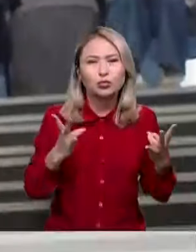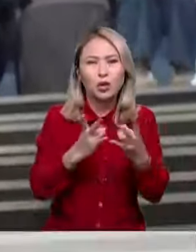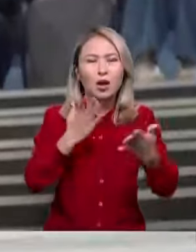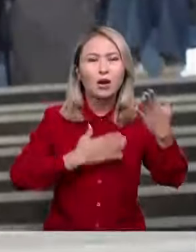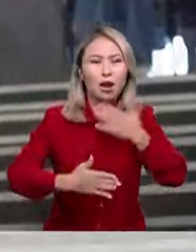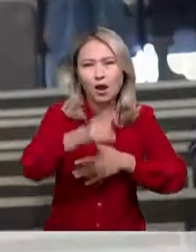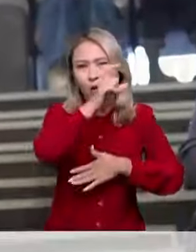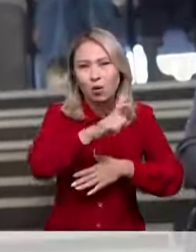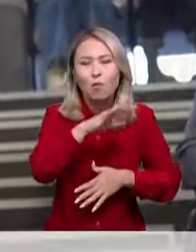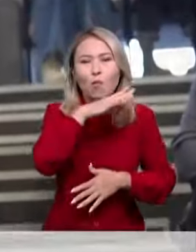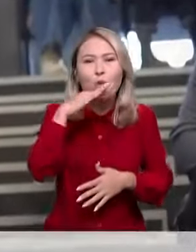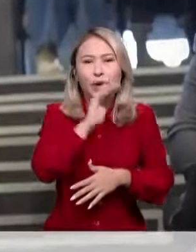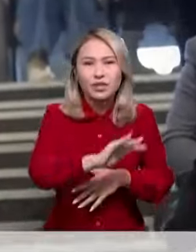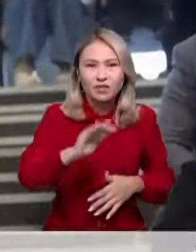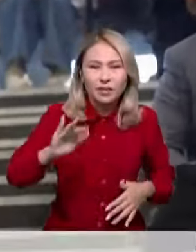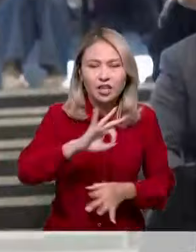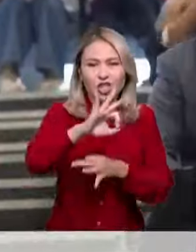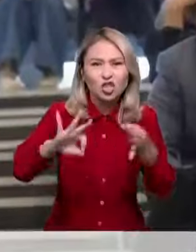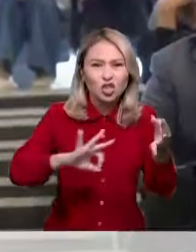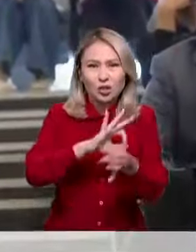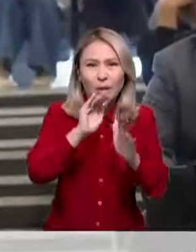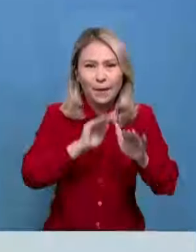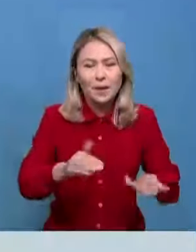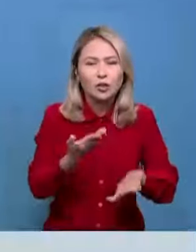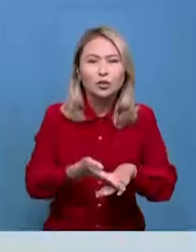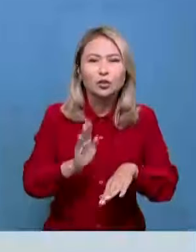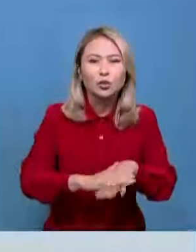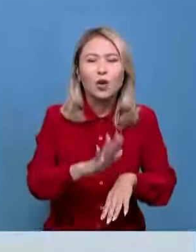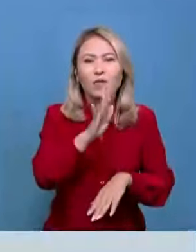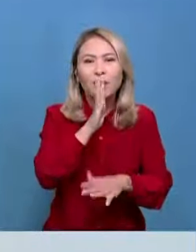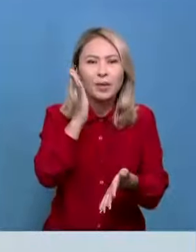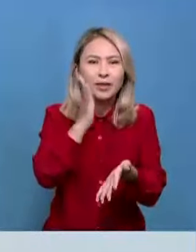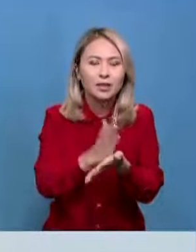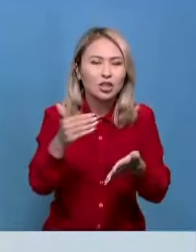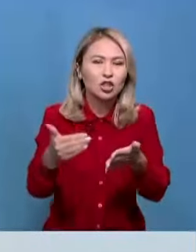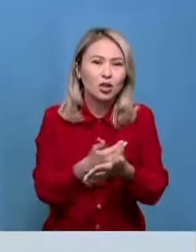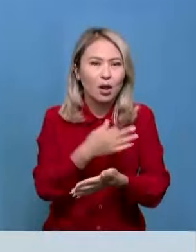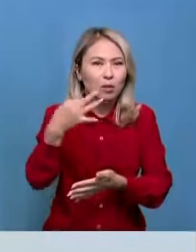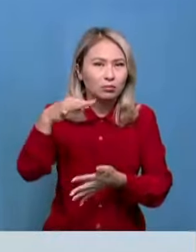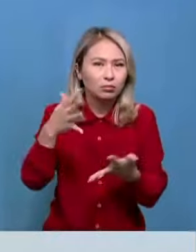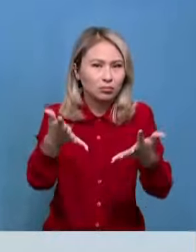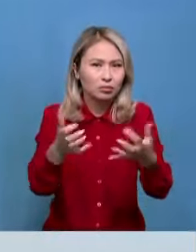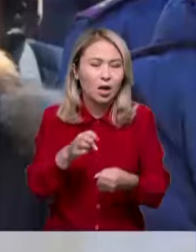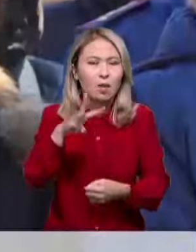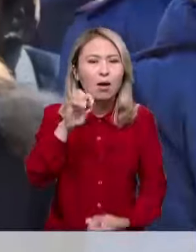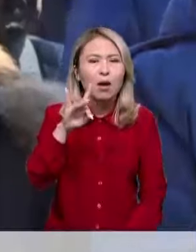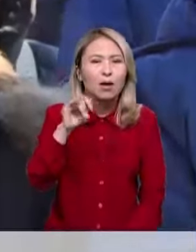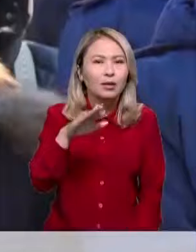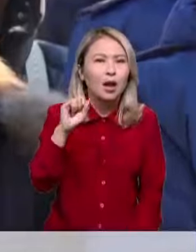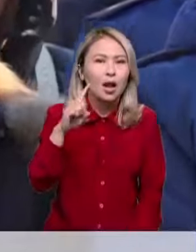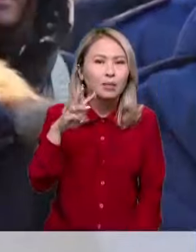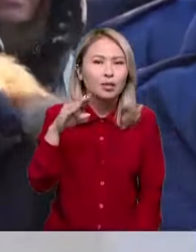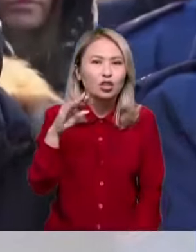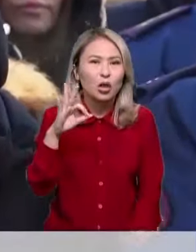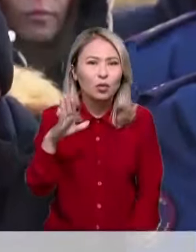жатқандардың қатарында көпбалалы аналар, жетім балалар мен қиындыққа тап болған жандар бар. Жаңа пәтер кілттерін облыс әкімі Марат Ахметжанов салтанатты